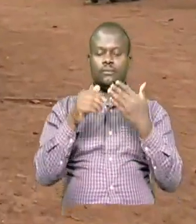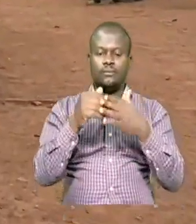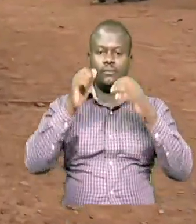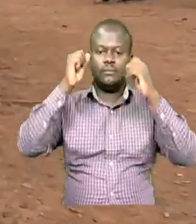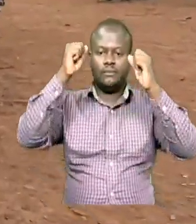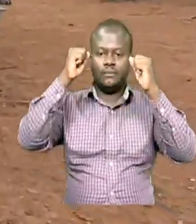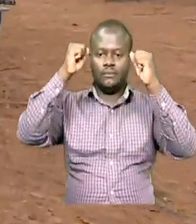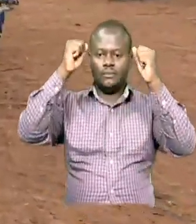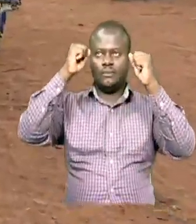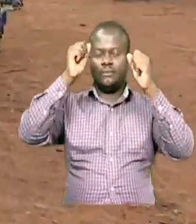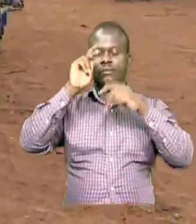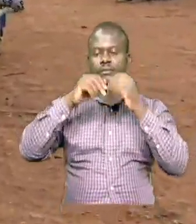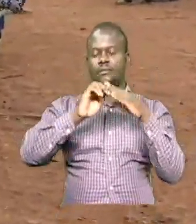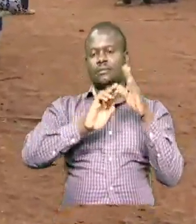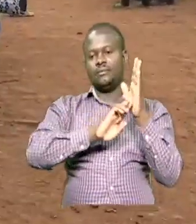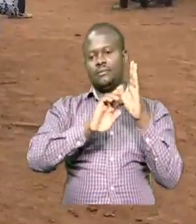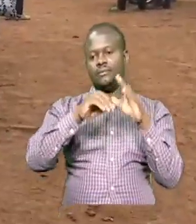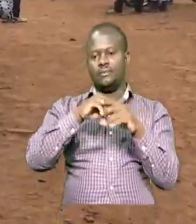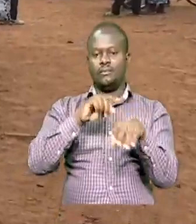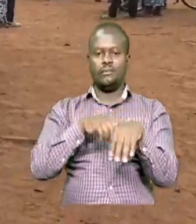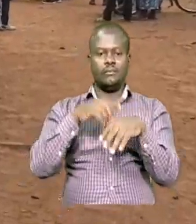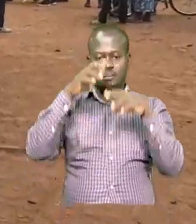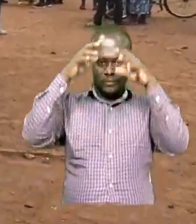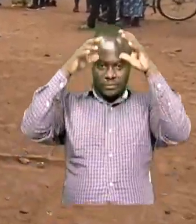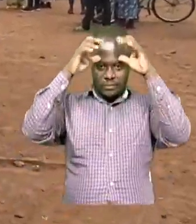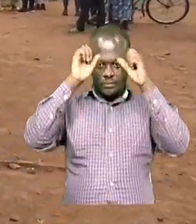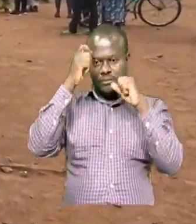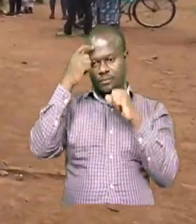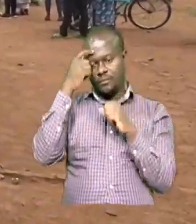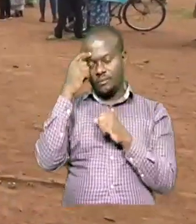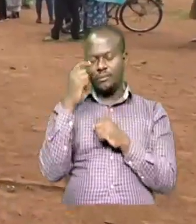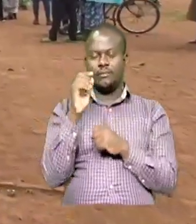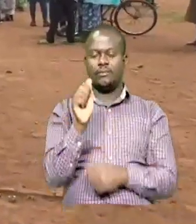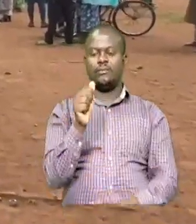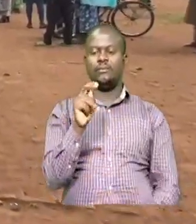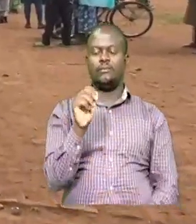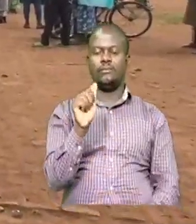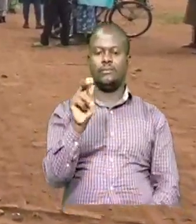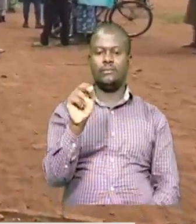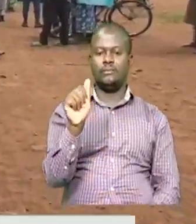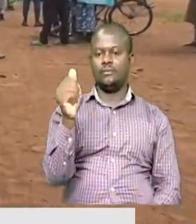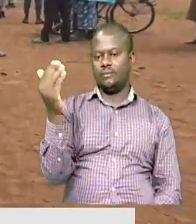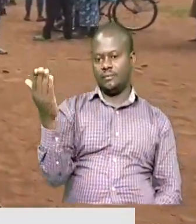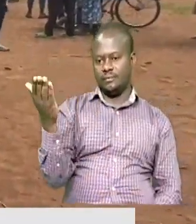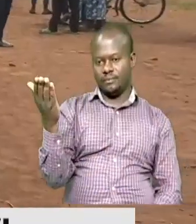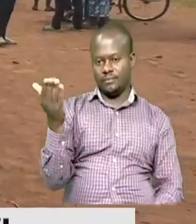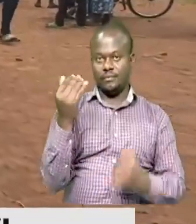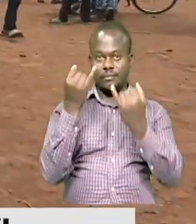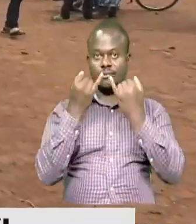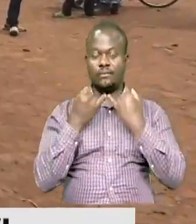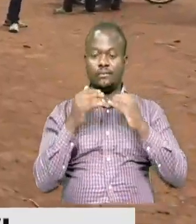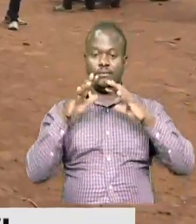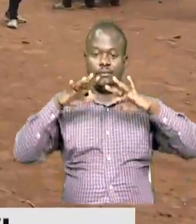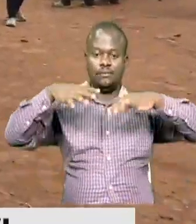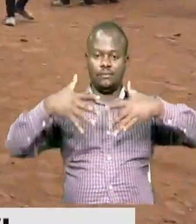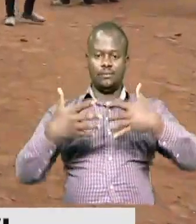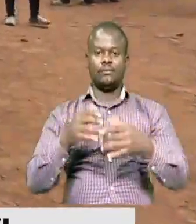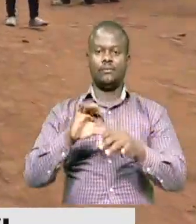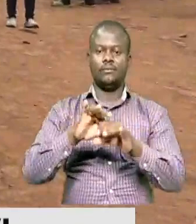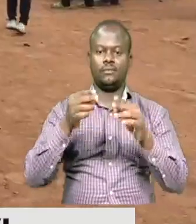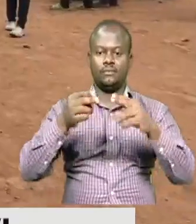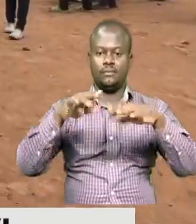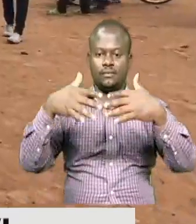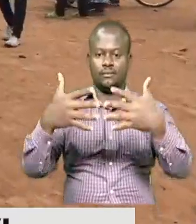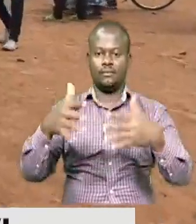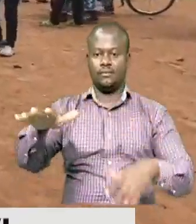umukandida uzabahagararira ku mwanya wa Perezida wa Repubulika. Mugenzi wacu Janine Yarariyo, reka Janine atubwire ko amatora yagenze